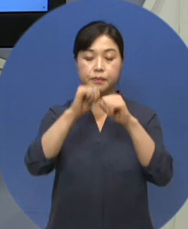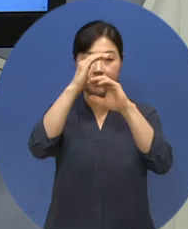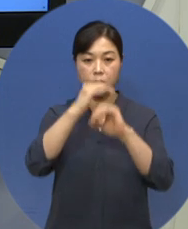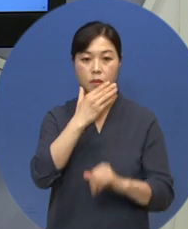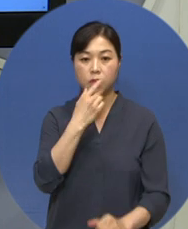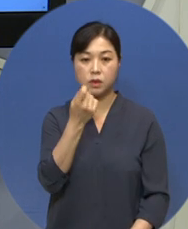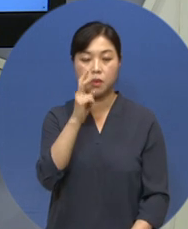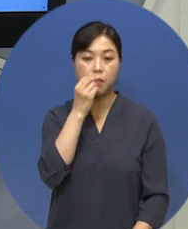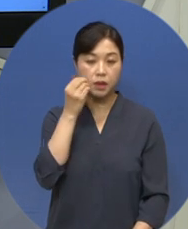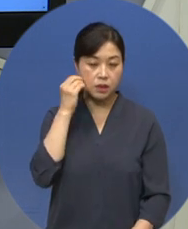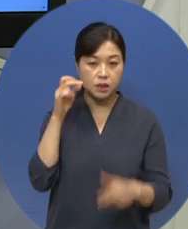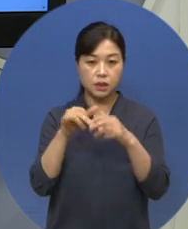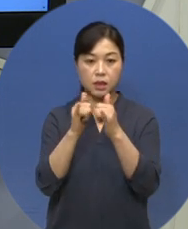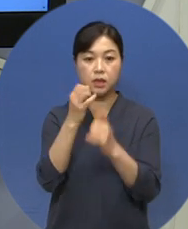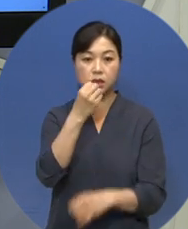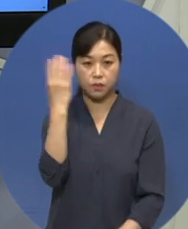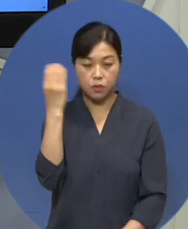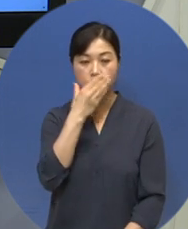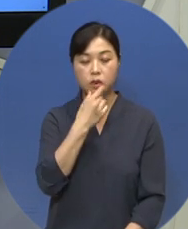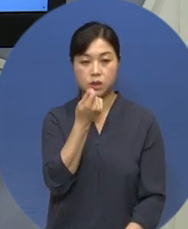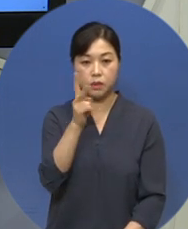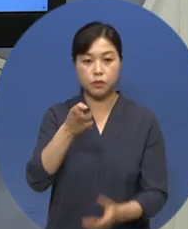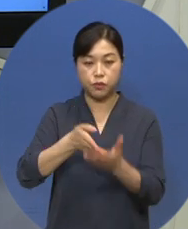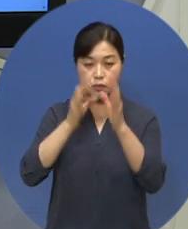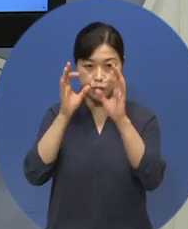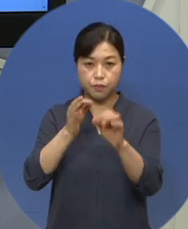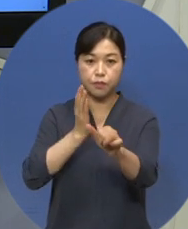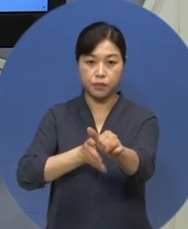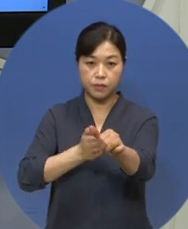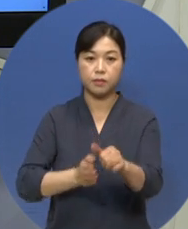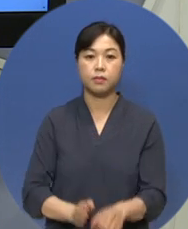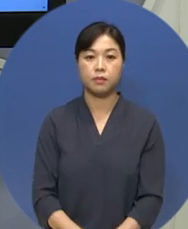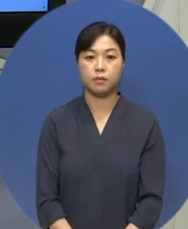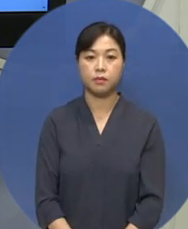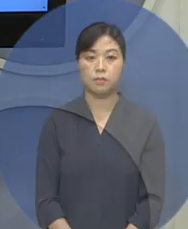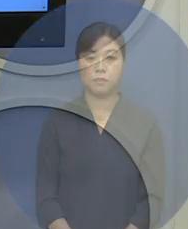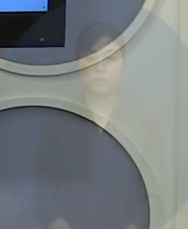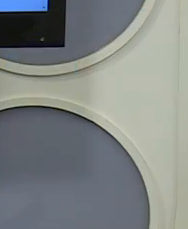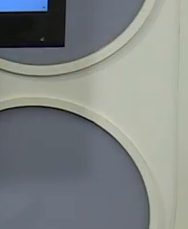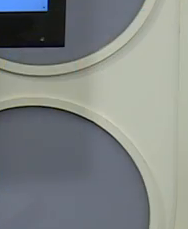10편 우스 홈페이지와 장애인 신문 복제 tv 뉴스를 통해 확인할 수 있습니다